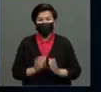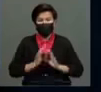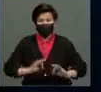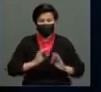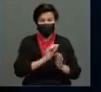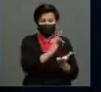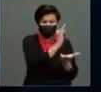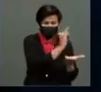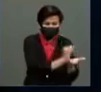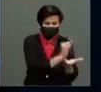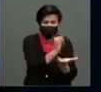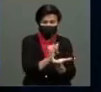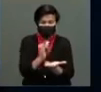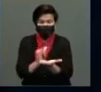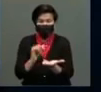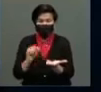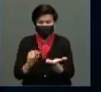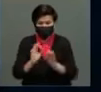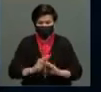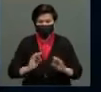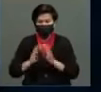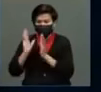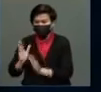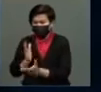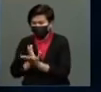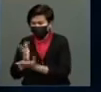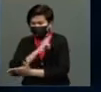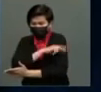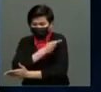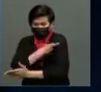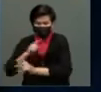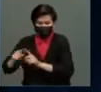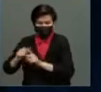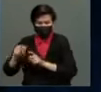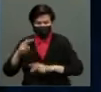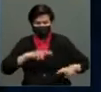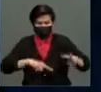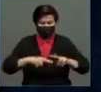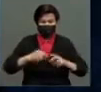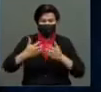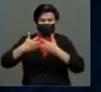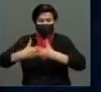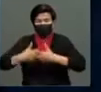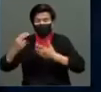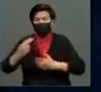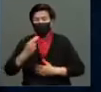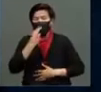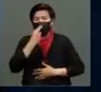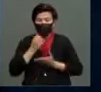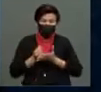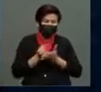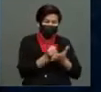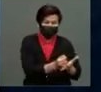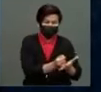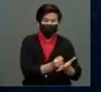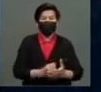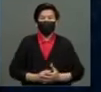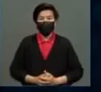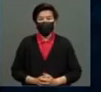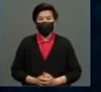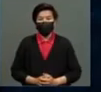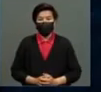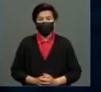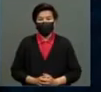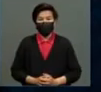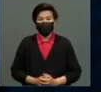ใช้พื้นที่บุคลากรแล้วก็ใช้พื้นที่ไฮเทคโนโลยีไม่ว่าจะเป็นเครื่องช่วยหายใจต่างๆเยอะขึ้นด้วยนะครับแล้วขณะเดียวกันก็เป็น